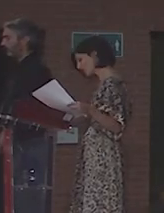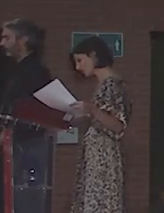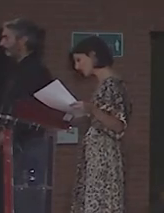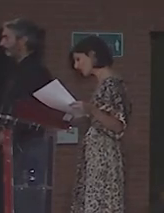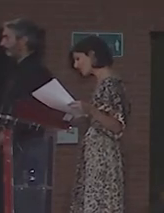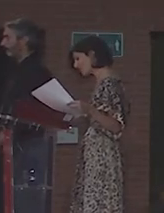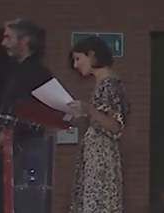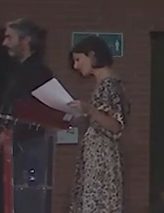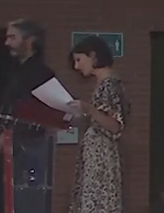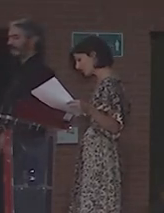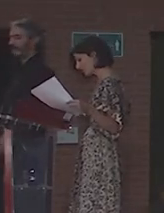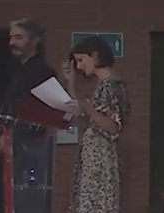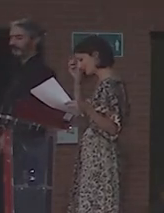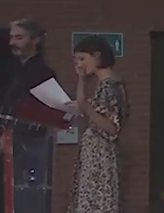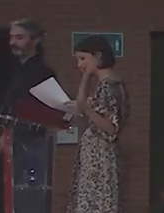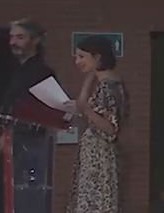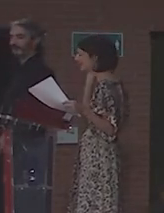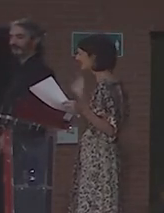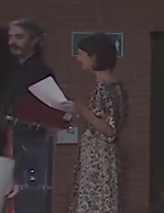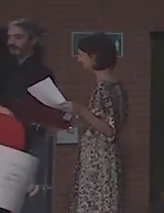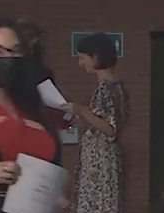Aida Colón Navarro.